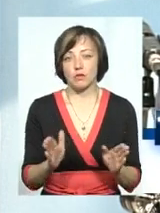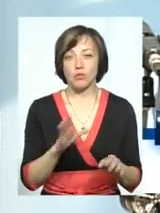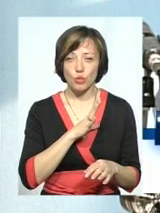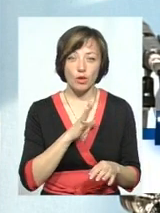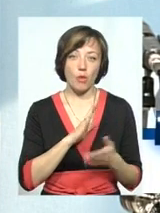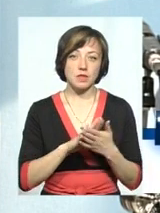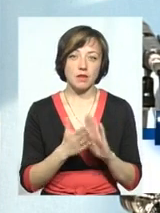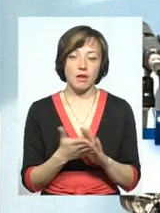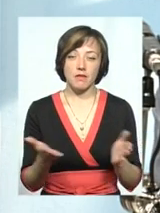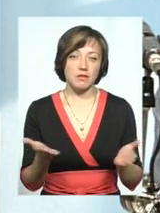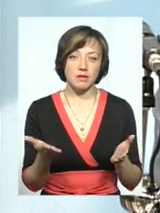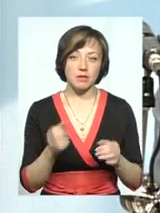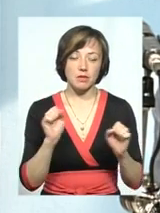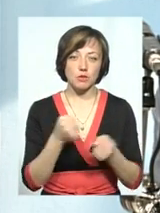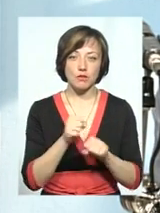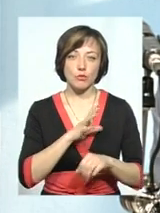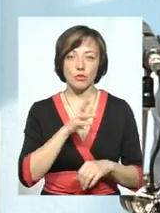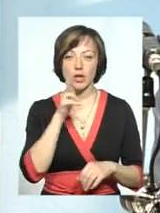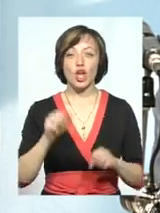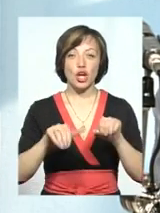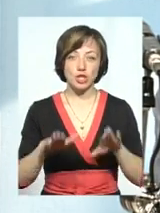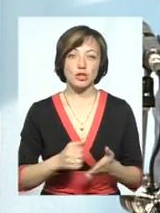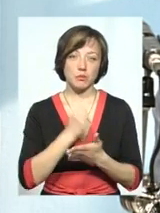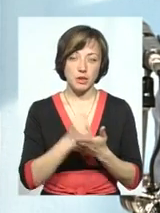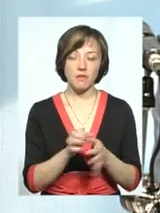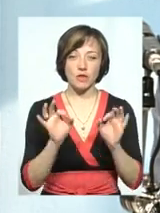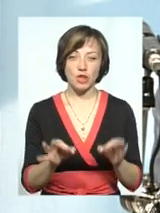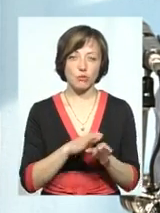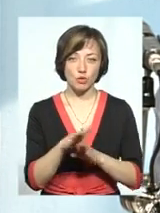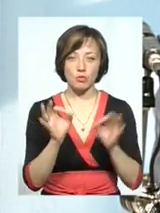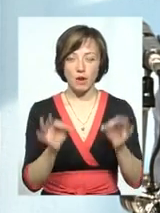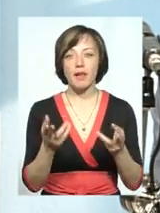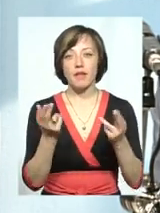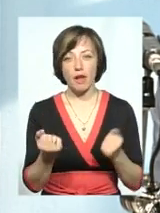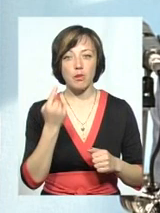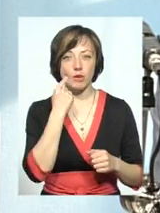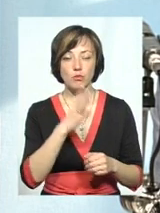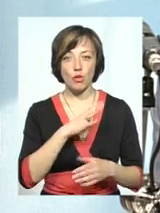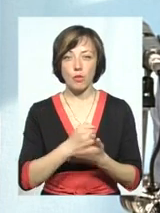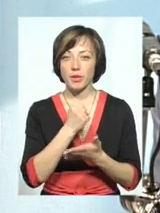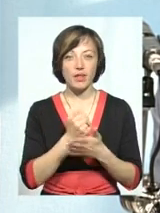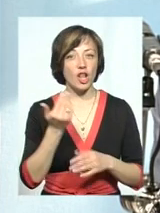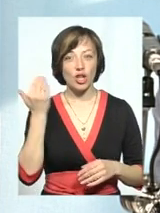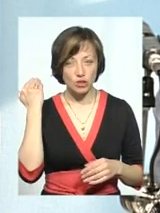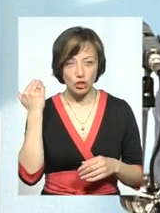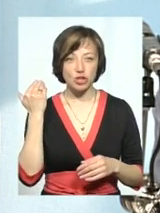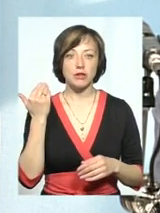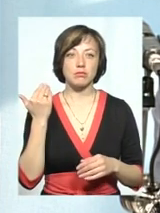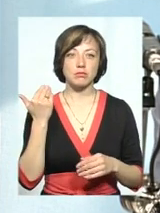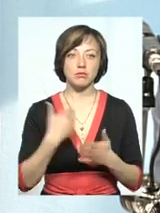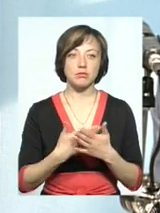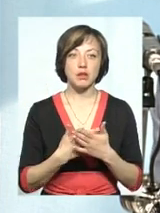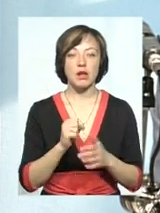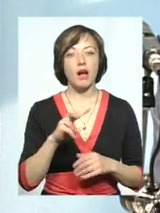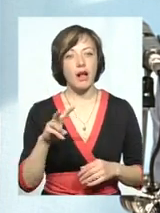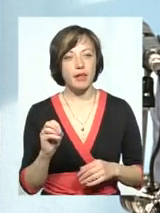певні обставини, але факт того, що рішення прийнято, я вважаю, воно абсолютно правильне. Да, прикро, що воно було прийнято не раніше, його треба було раніше, напевно, прийняти,